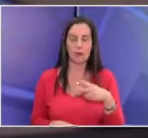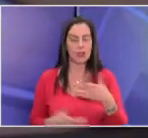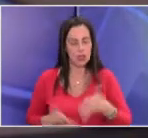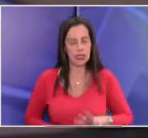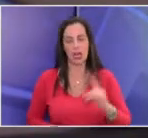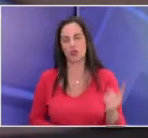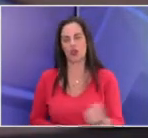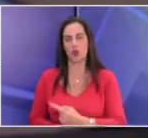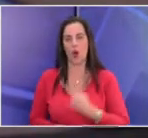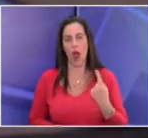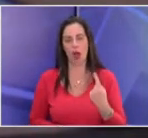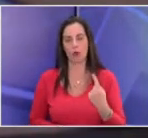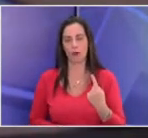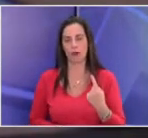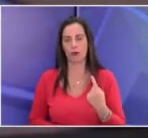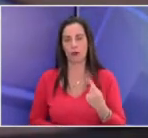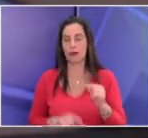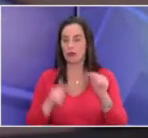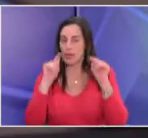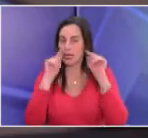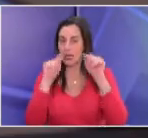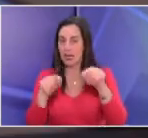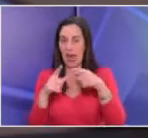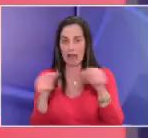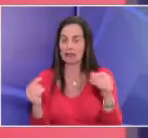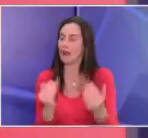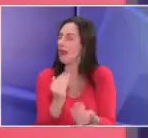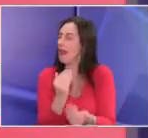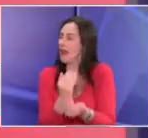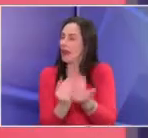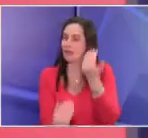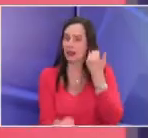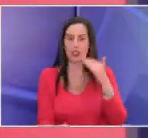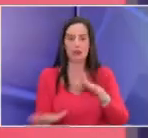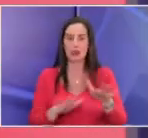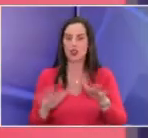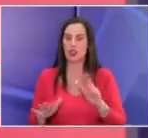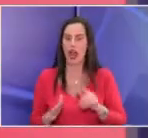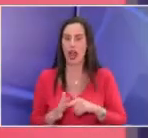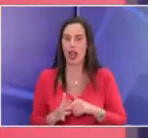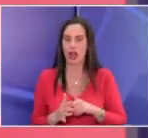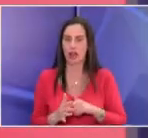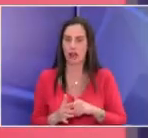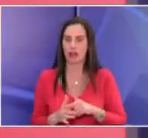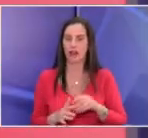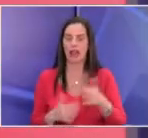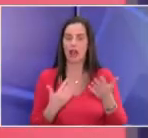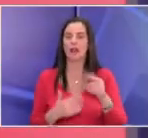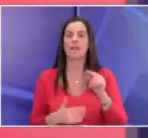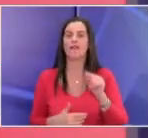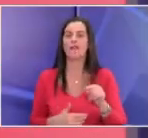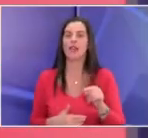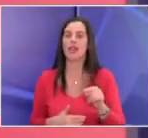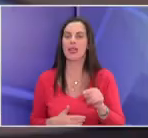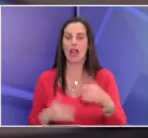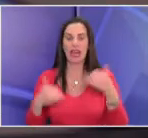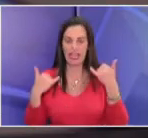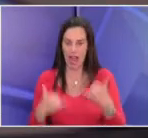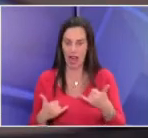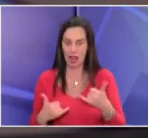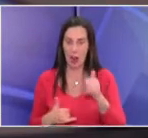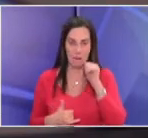הפגנה שמאוד הייתה מבחינתי מחממת לב, מה שקרה בהיכל התרבות, היו המון אנשים, ואני אמרתי,